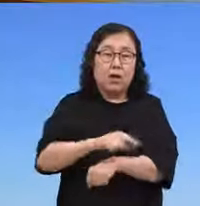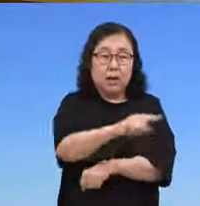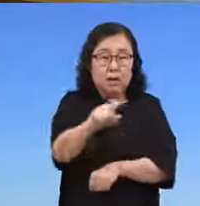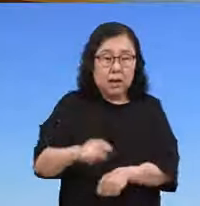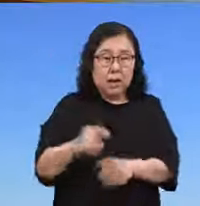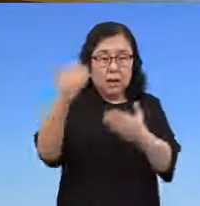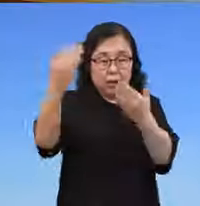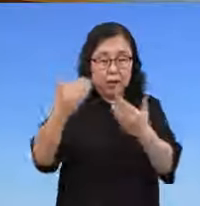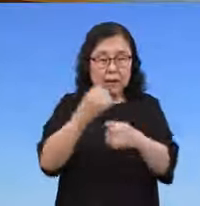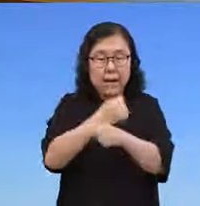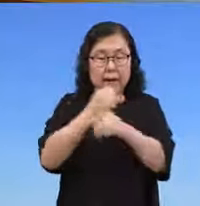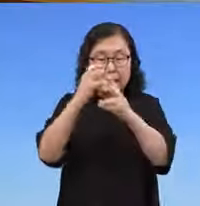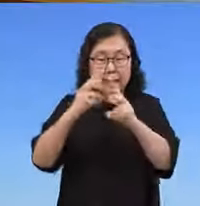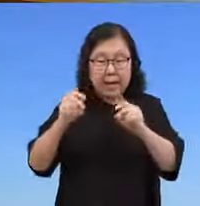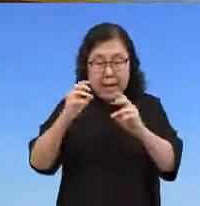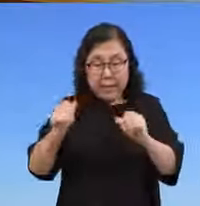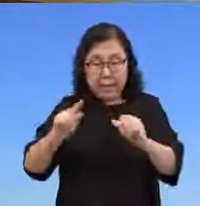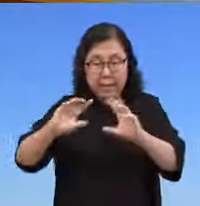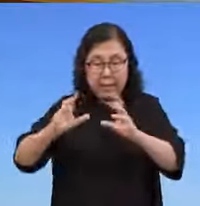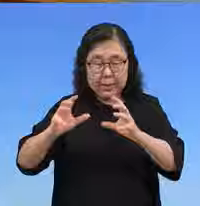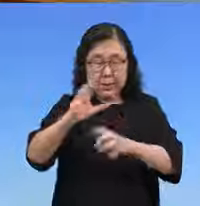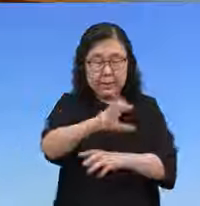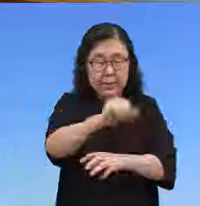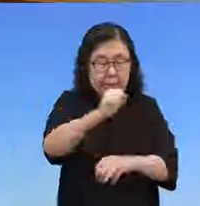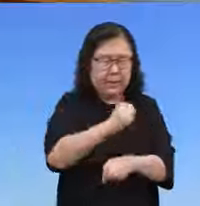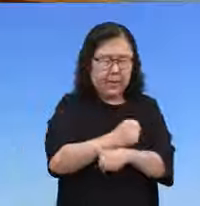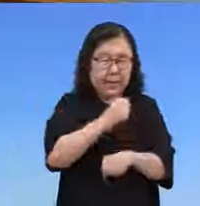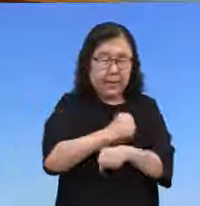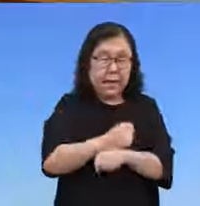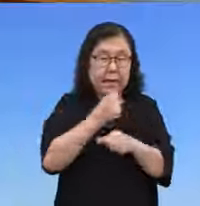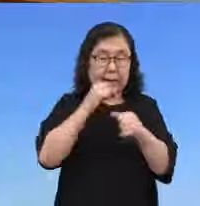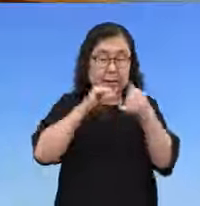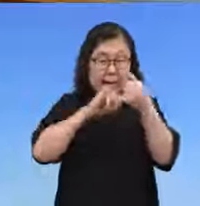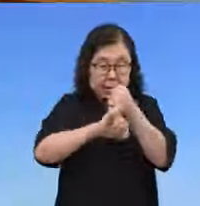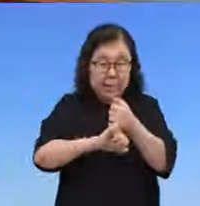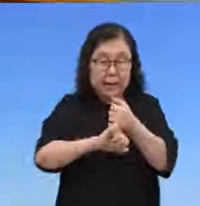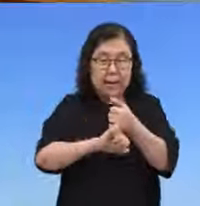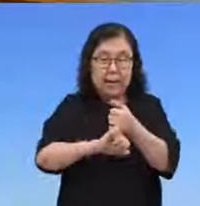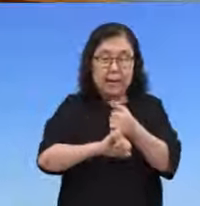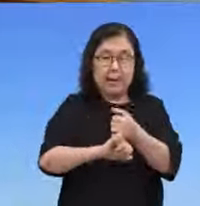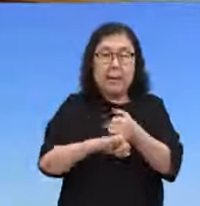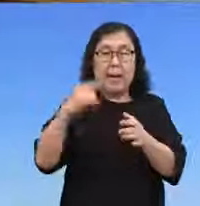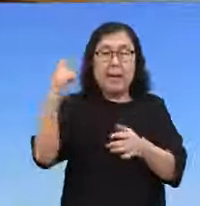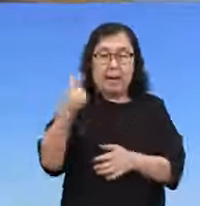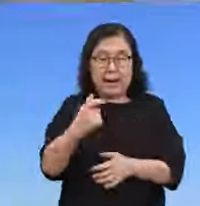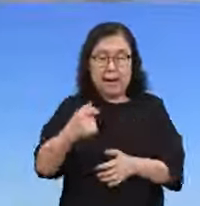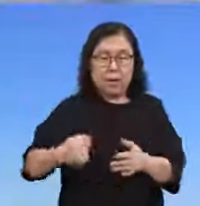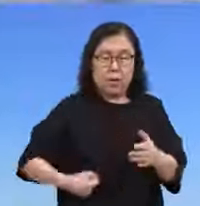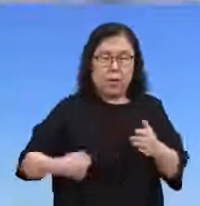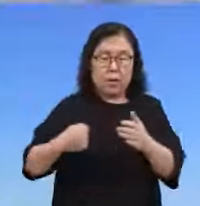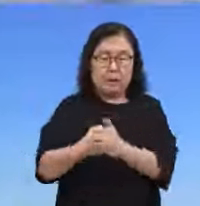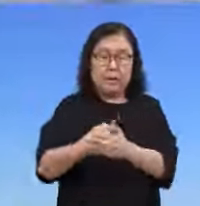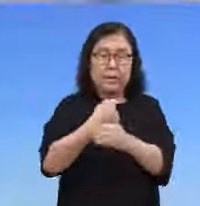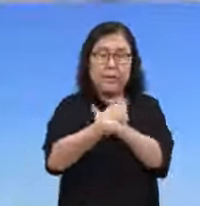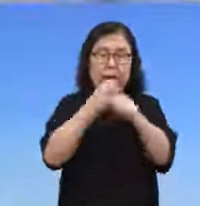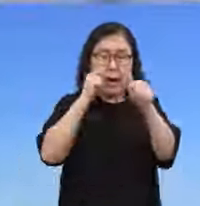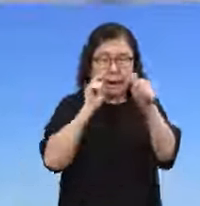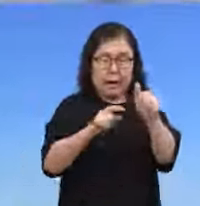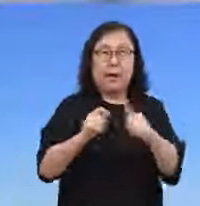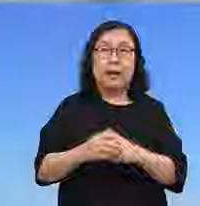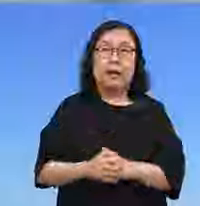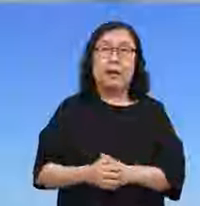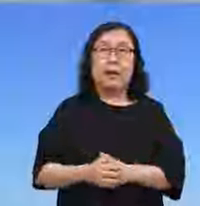땅을 이 백성에게 차지하게 하리라. 오직 강하고 극히 담대하여. 여러분,